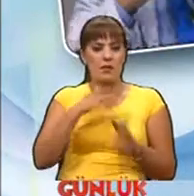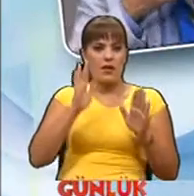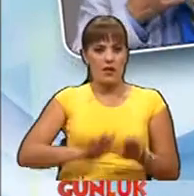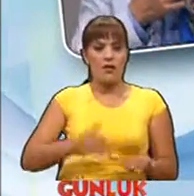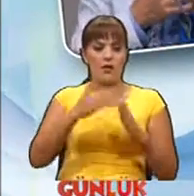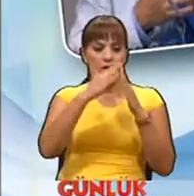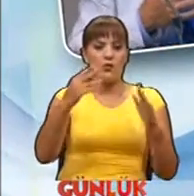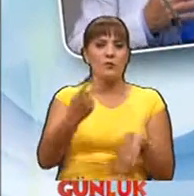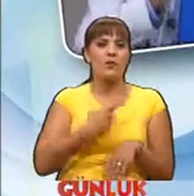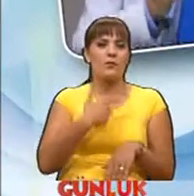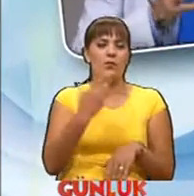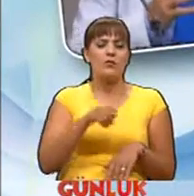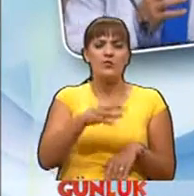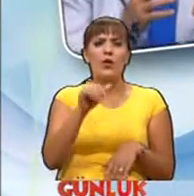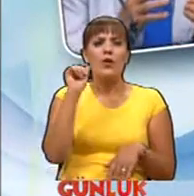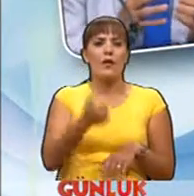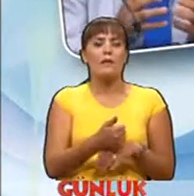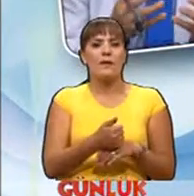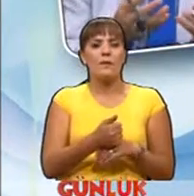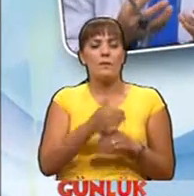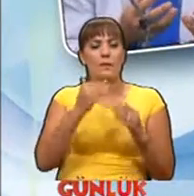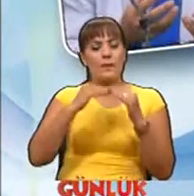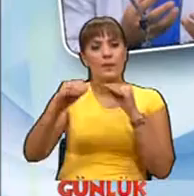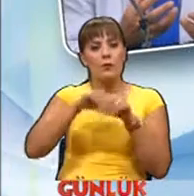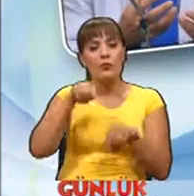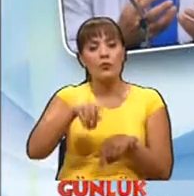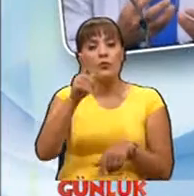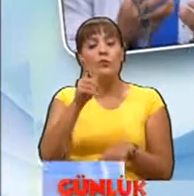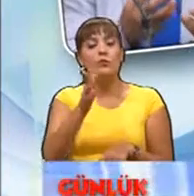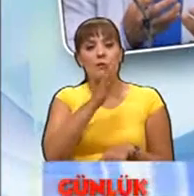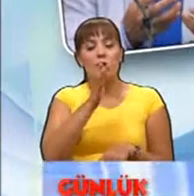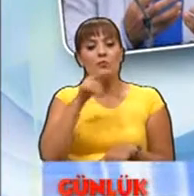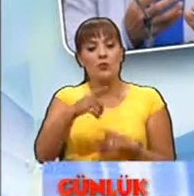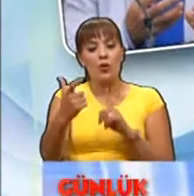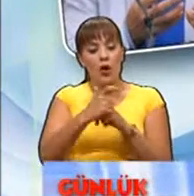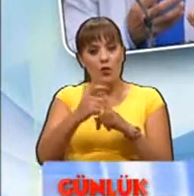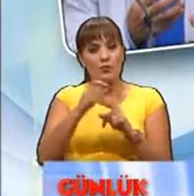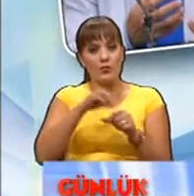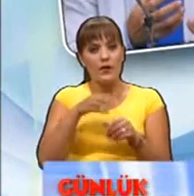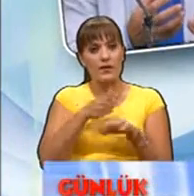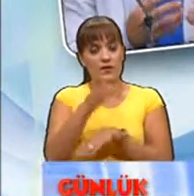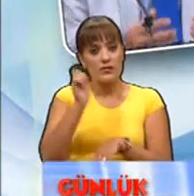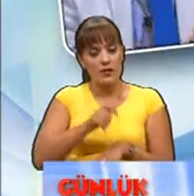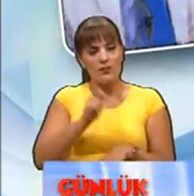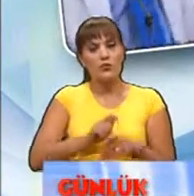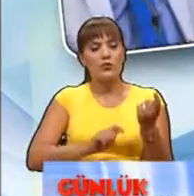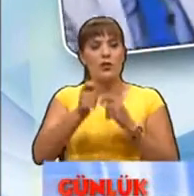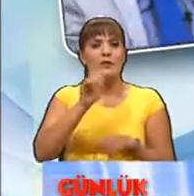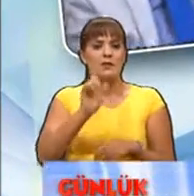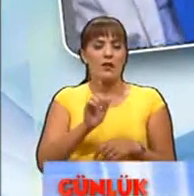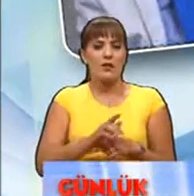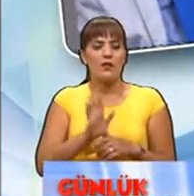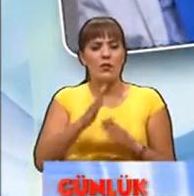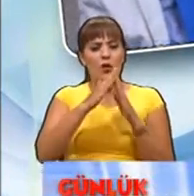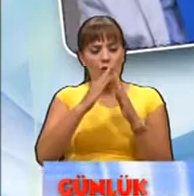kalsın. Konut benim olsun. Bu çok önemli. Yani toplumun bunu bilmesi ve bu korumayı gerçekleştirmesi, uygulaması gerekir.